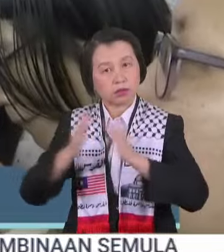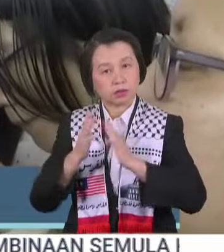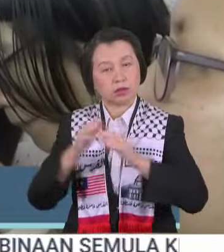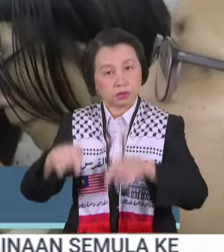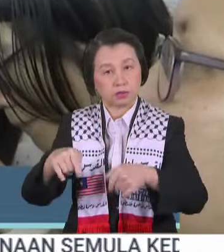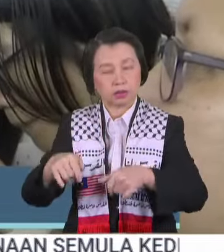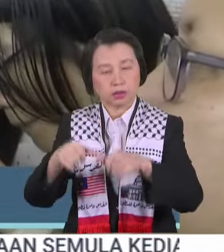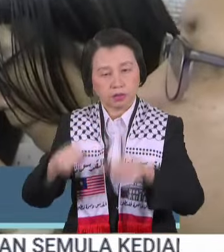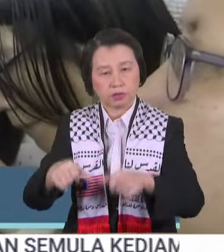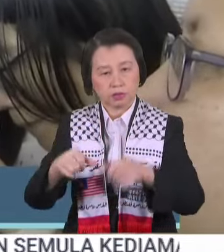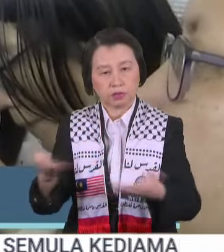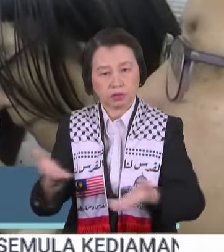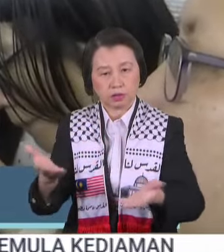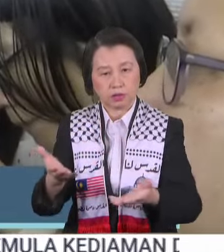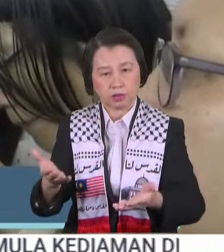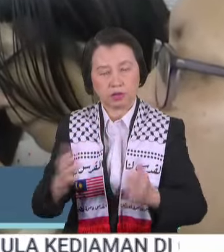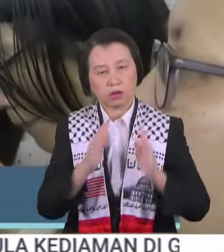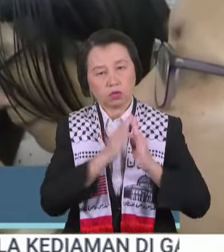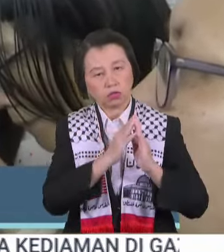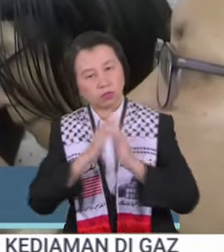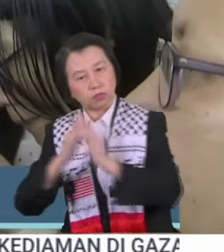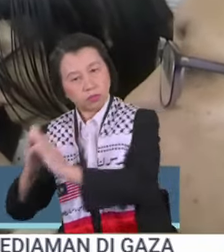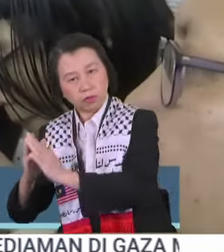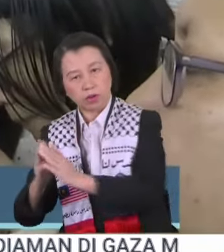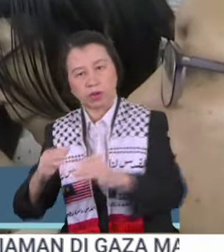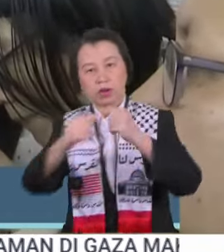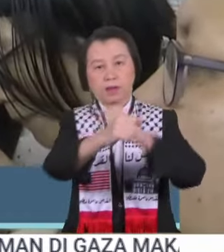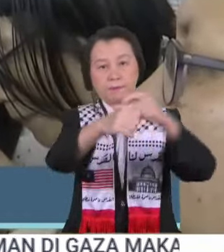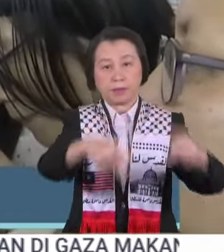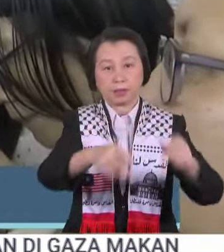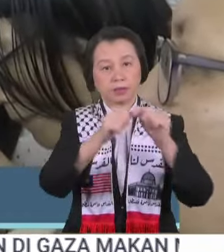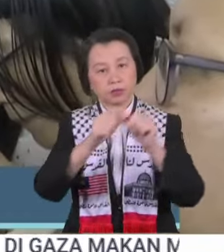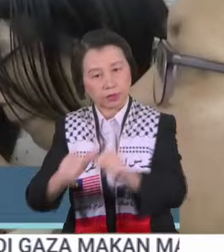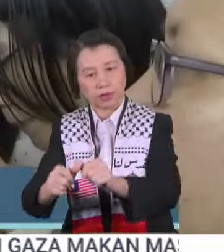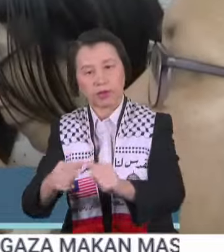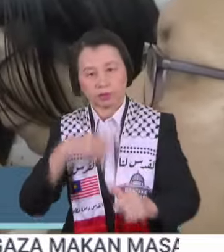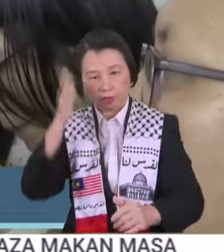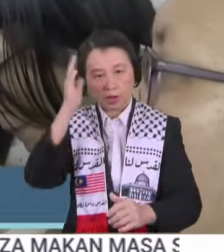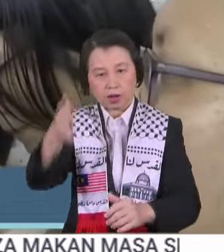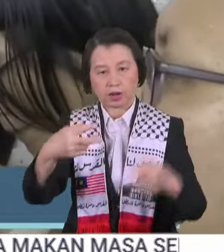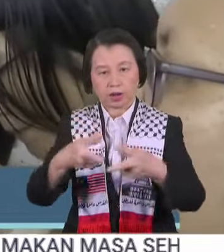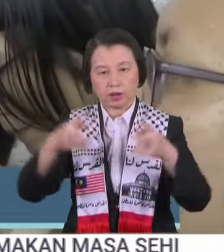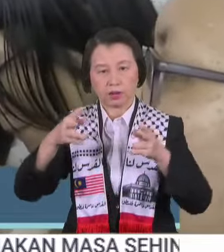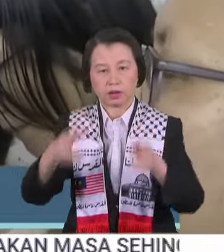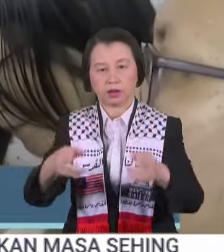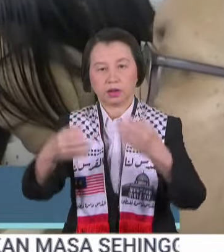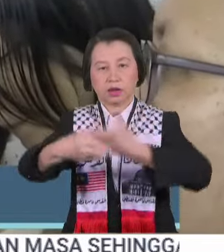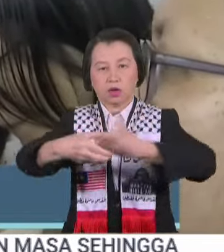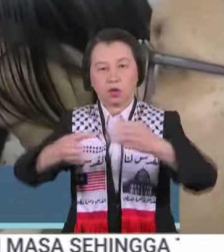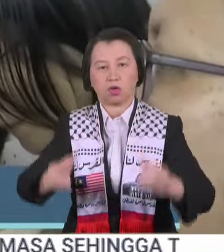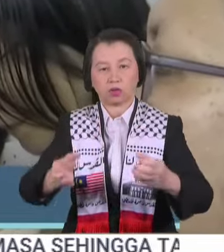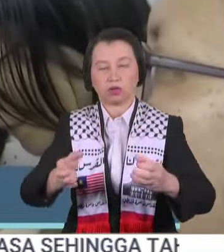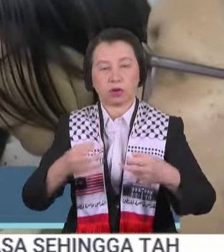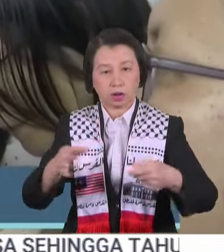here, the terrace house and also the apartment. That's why I'm going to launch the condo, lifestyle